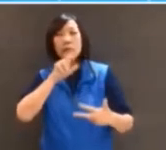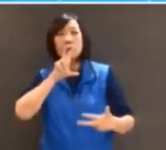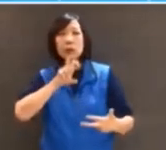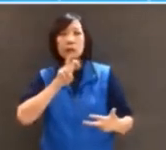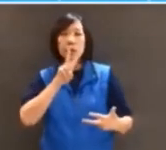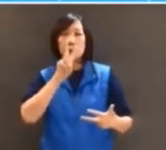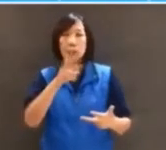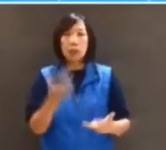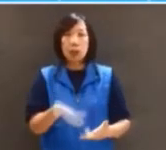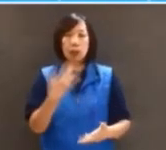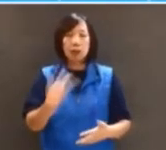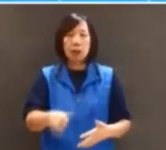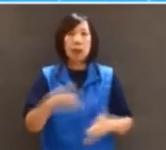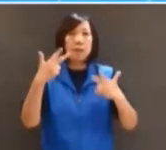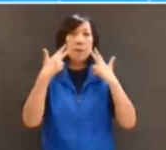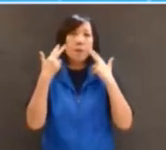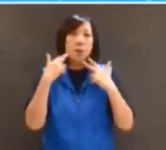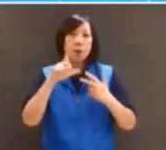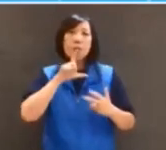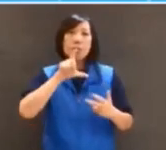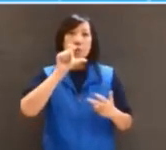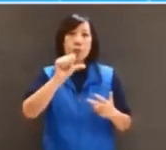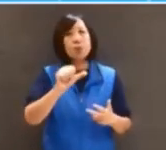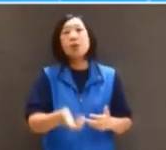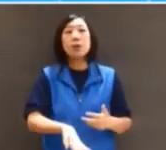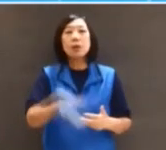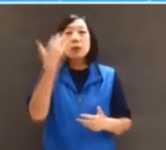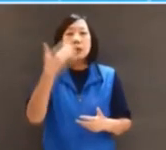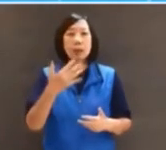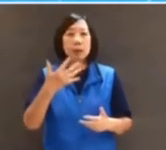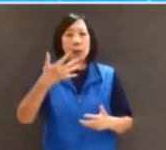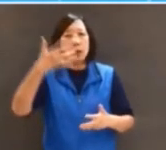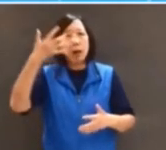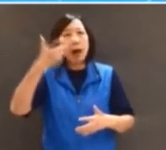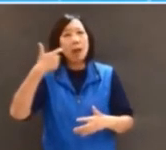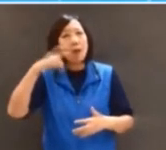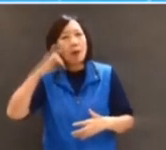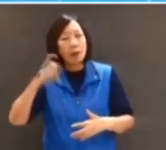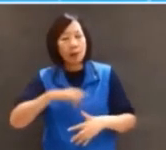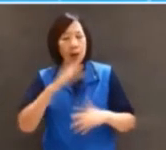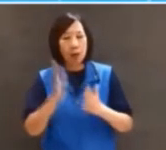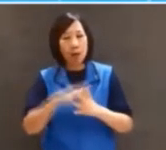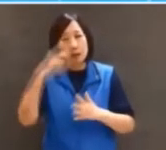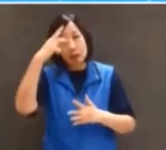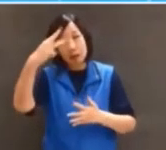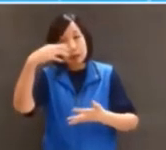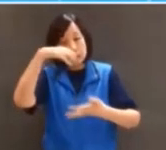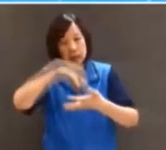住民62岁以上的长者，我们目前在3天里面预约了